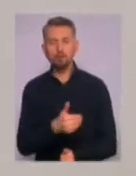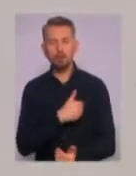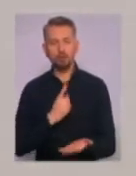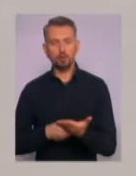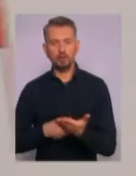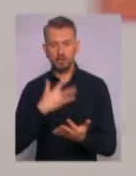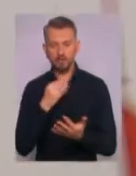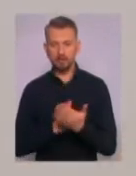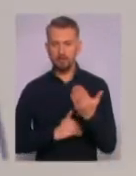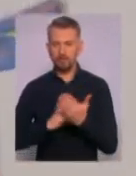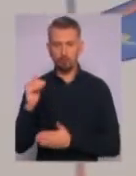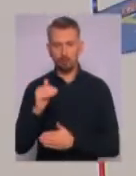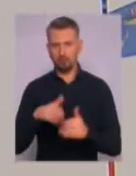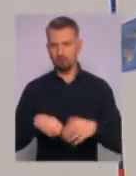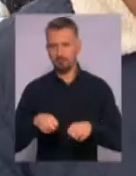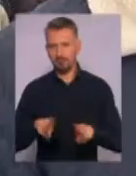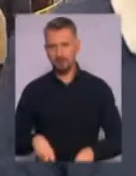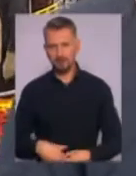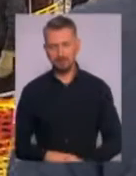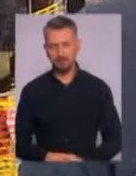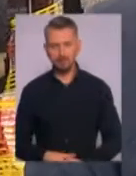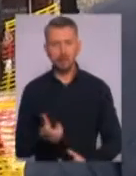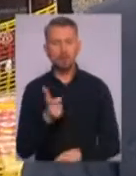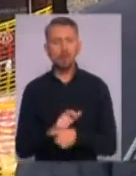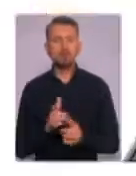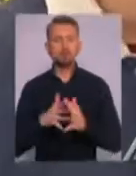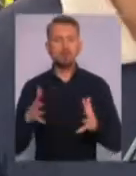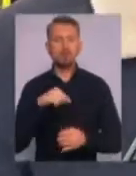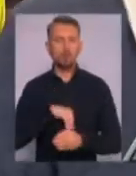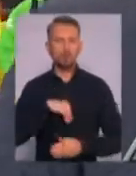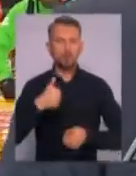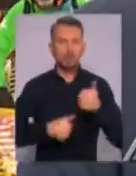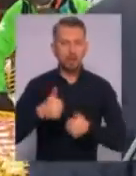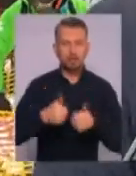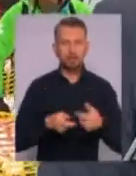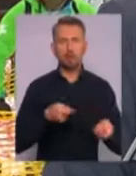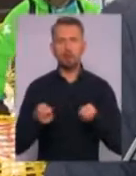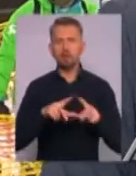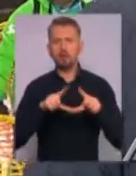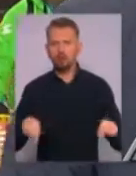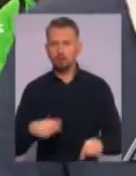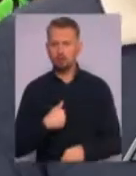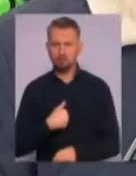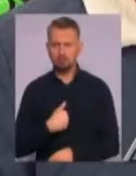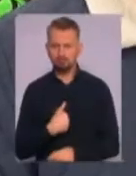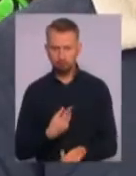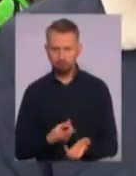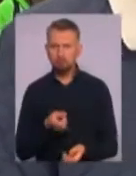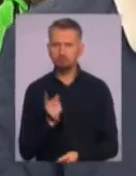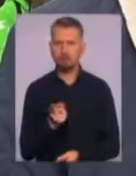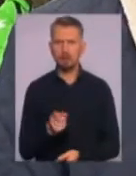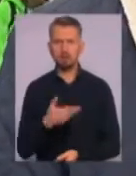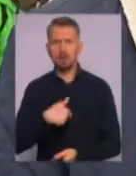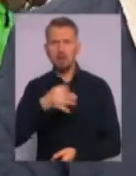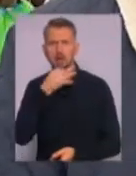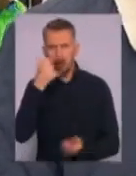свій високий клас. Очень большой дух соперничества. Руководители школ нам делали претензию, что мы слишком рано